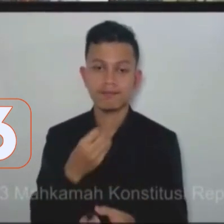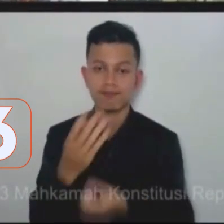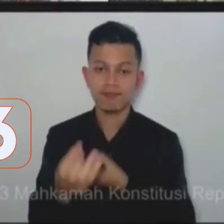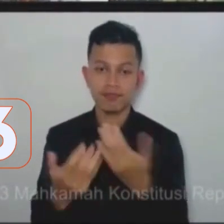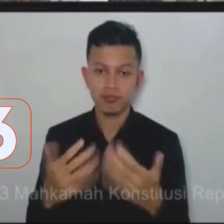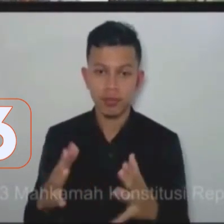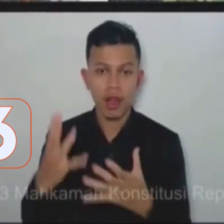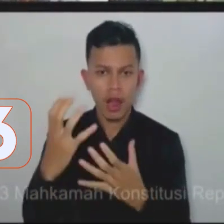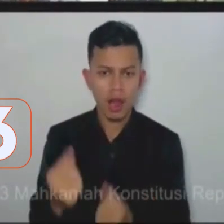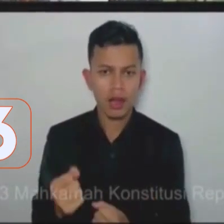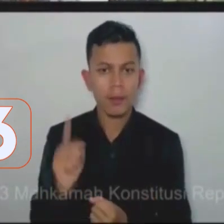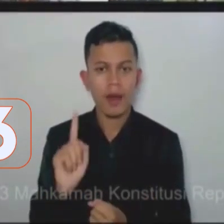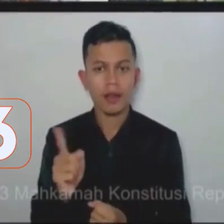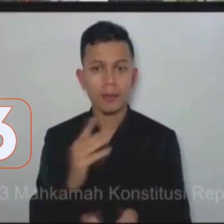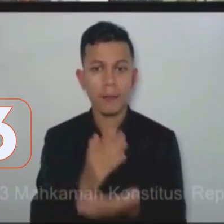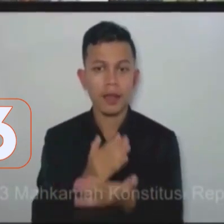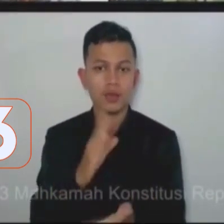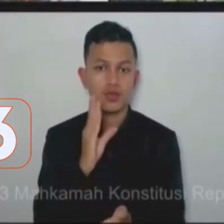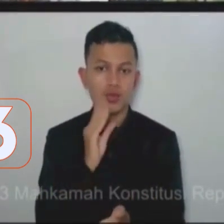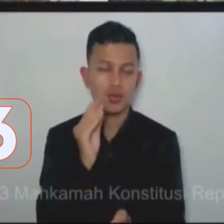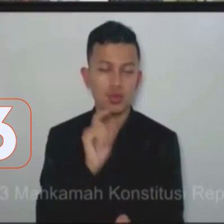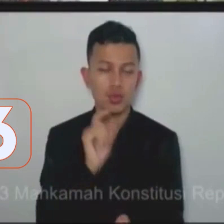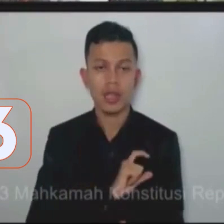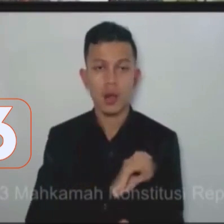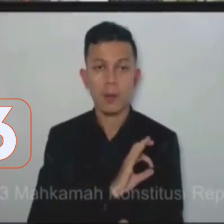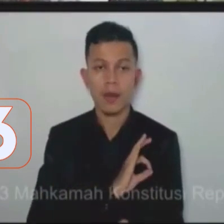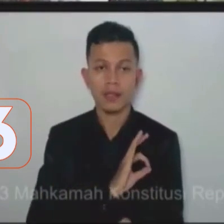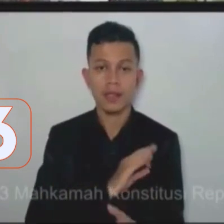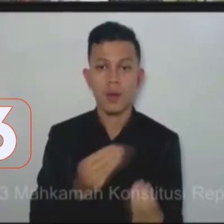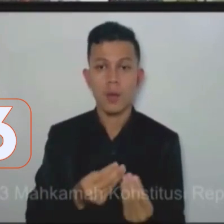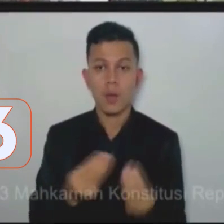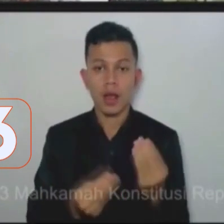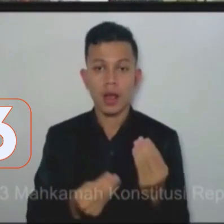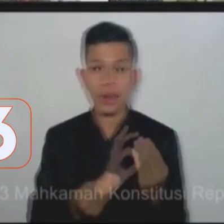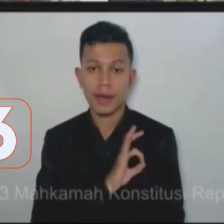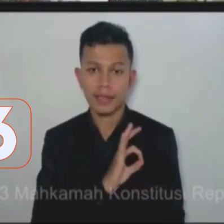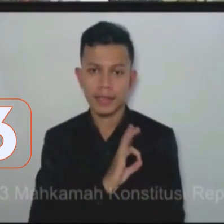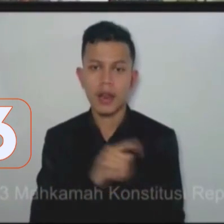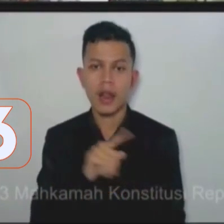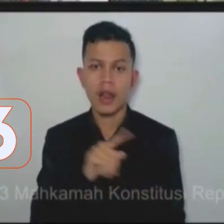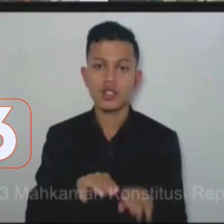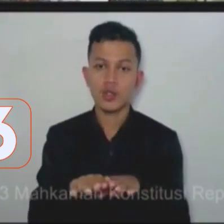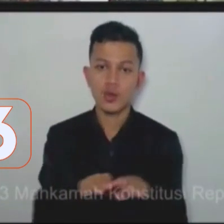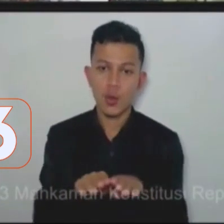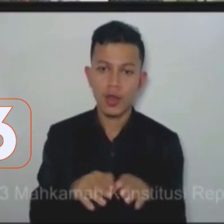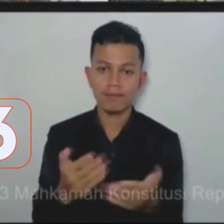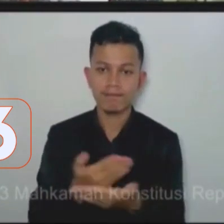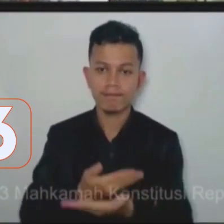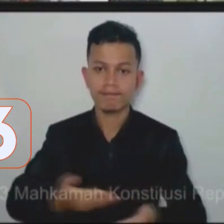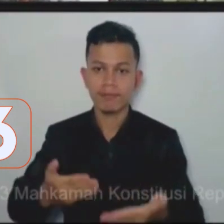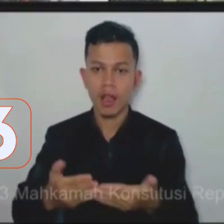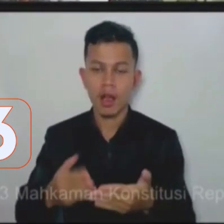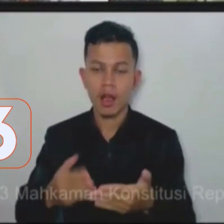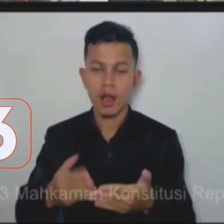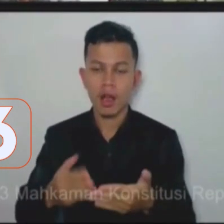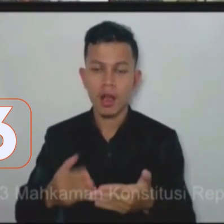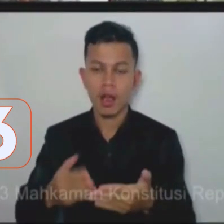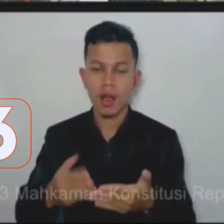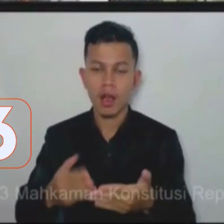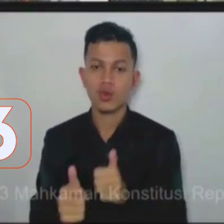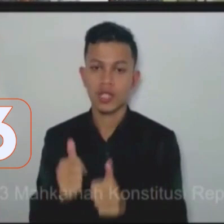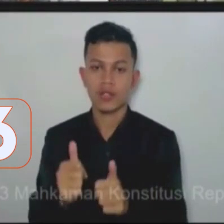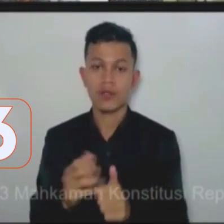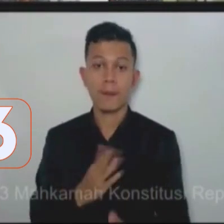ukur batas usia calon presiden dan calon wakil presiden disesuaikan dengan dinamika perkembangan usia produktif.